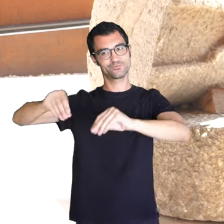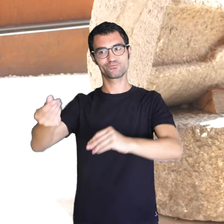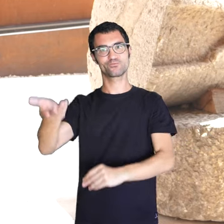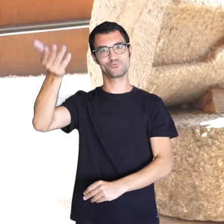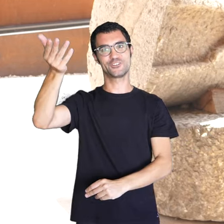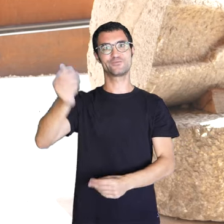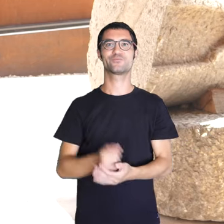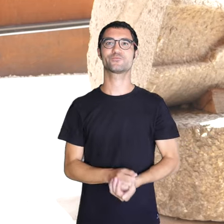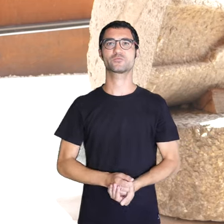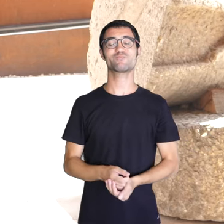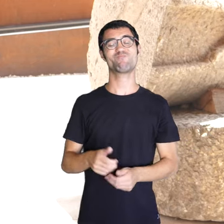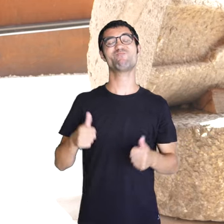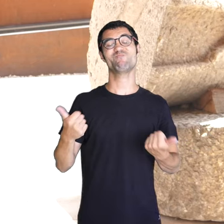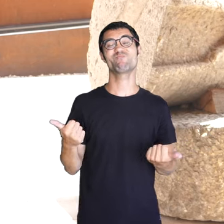que